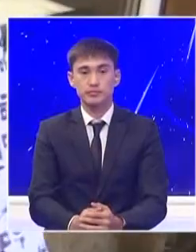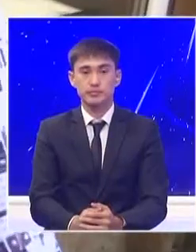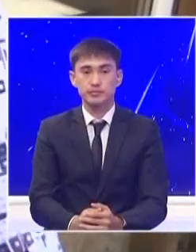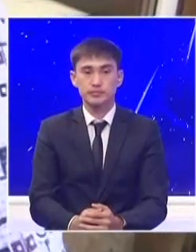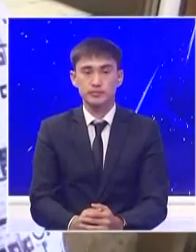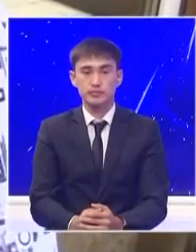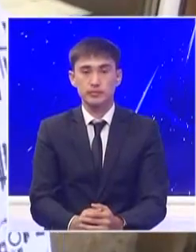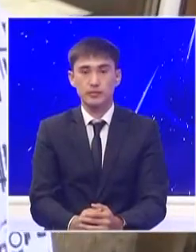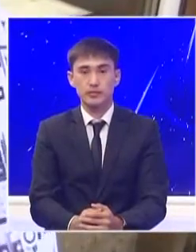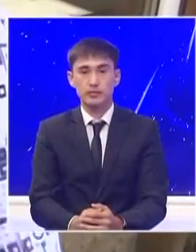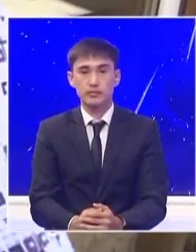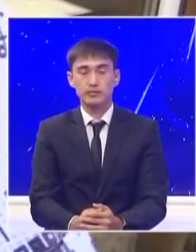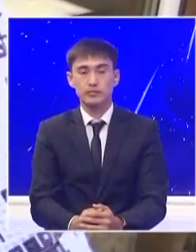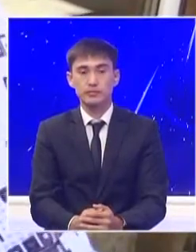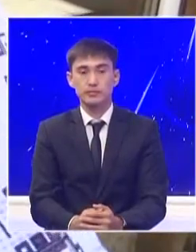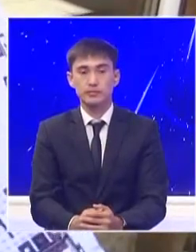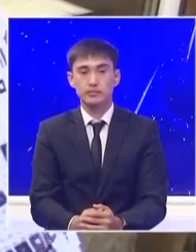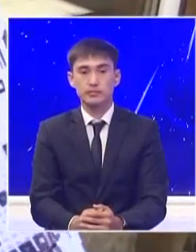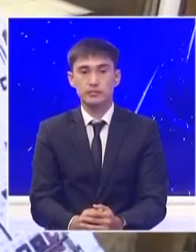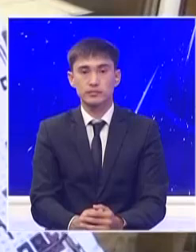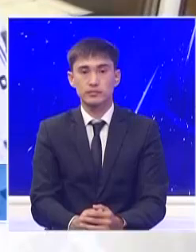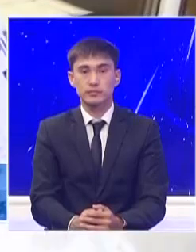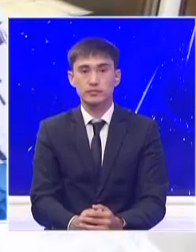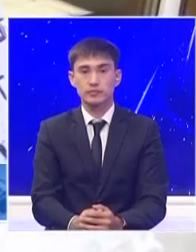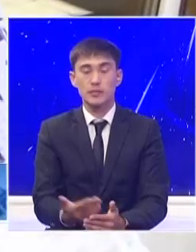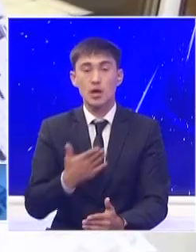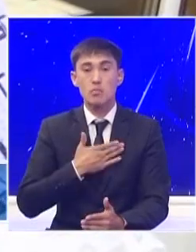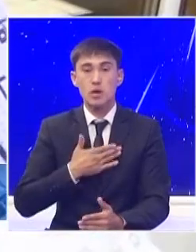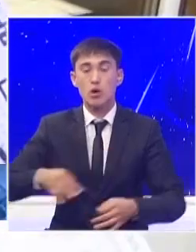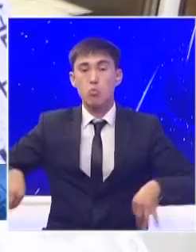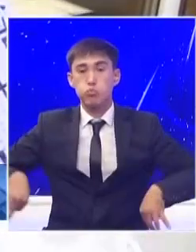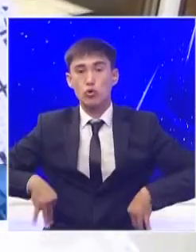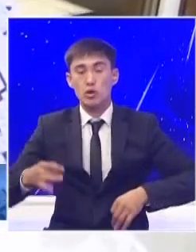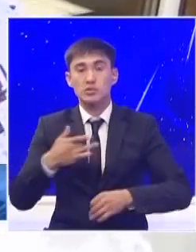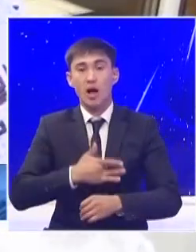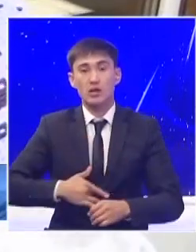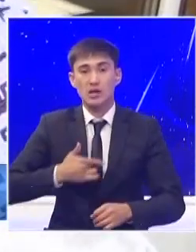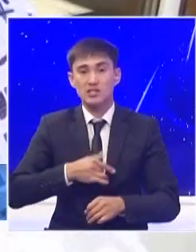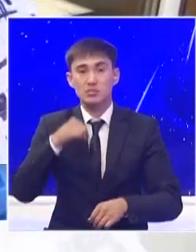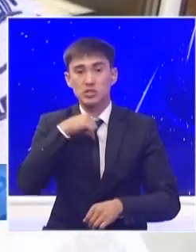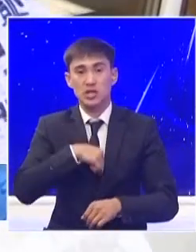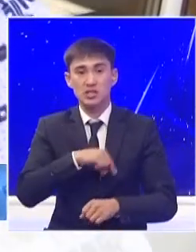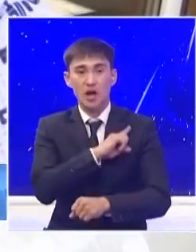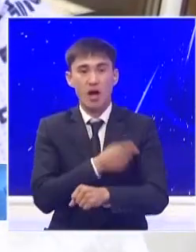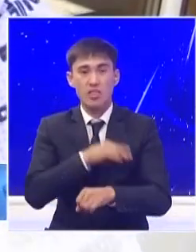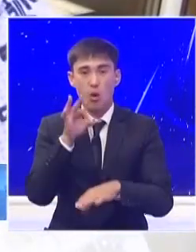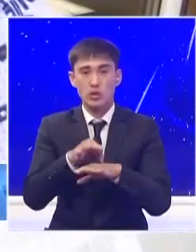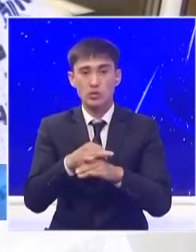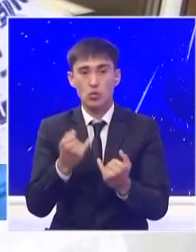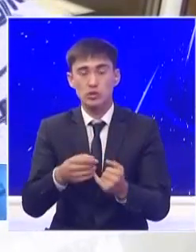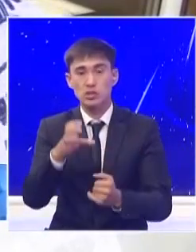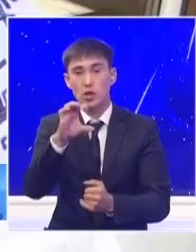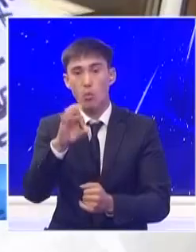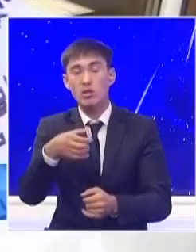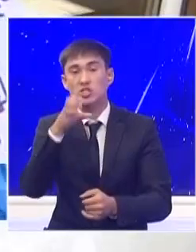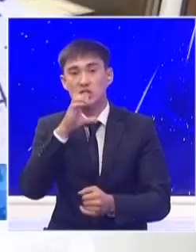Ну вот у меня болело внутри эти. Менің бүйрегім және асқазаным сияқты ішкі ағзаларым қатты ауыратын. Осы саумалды